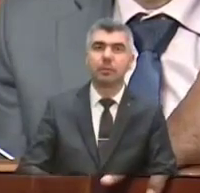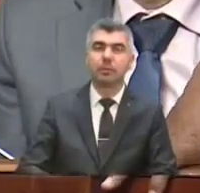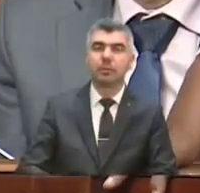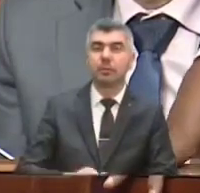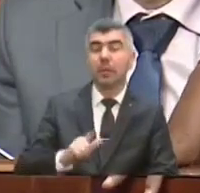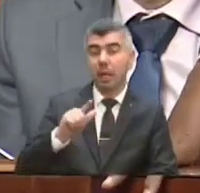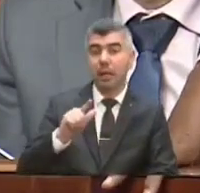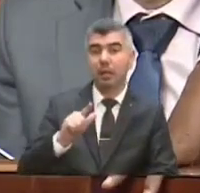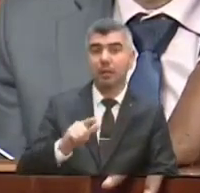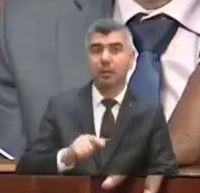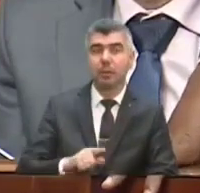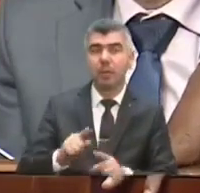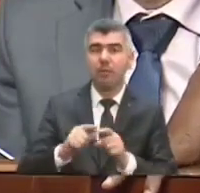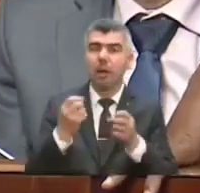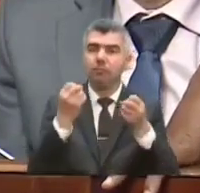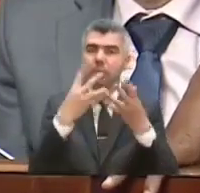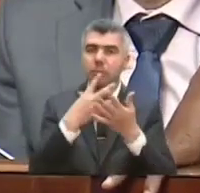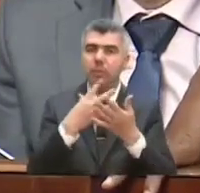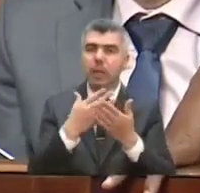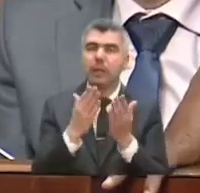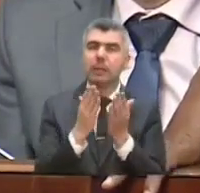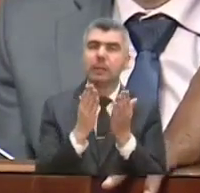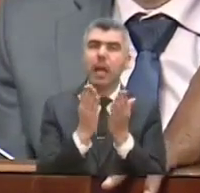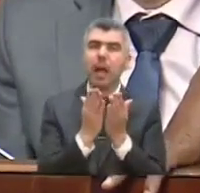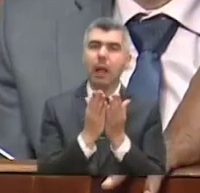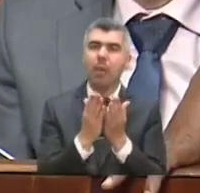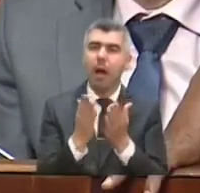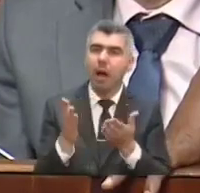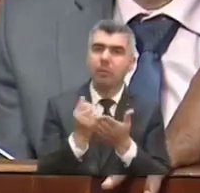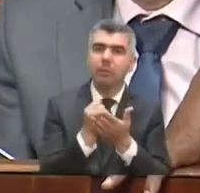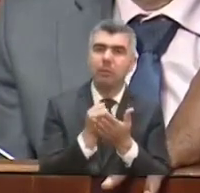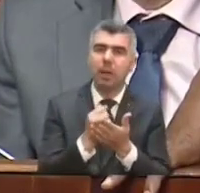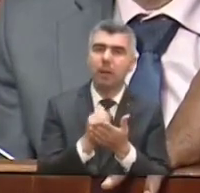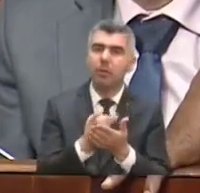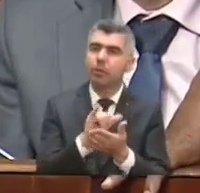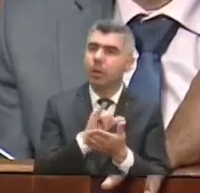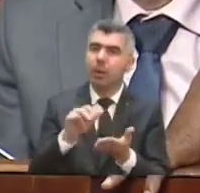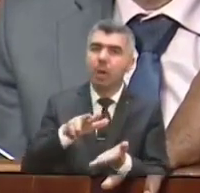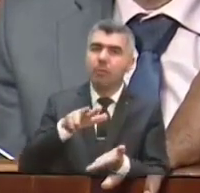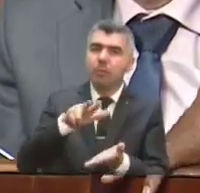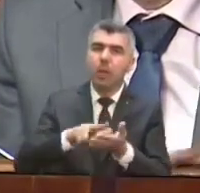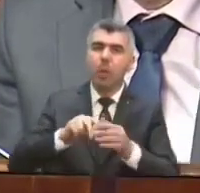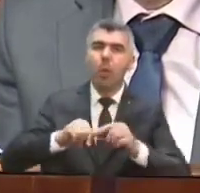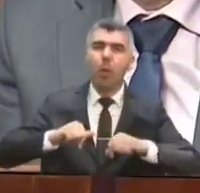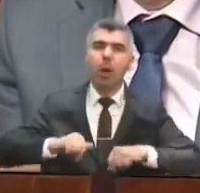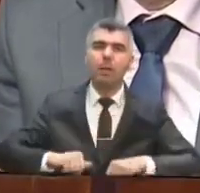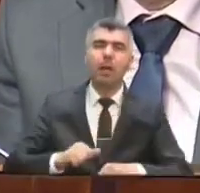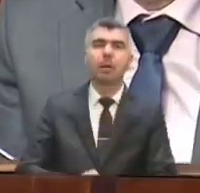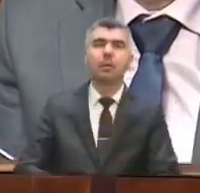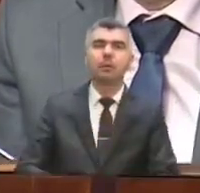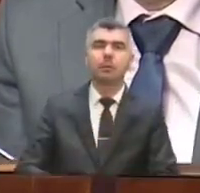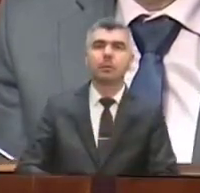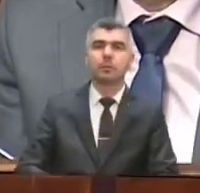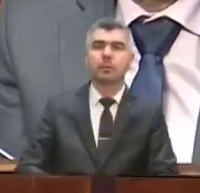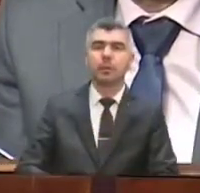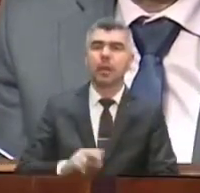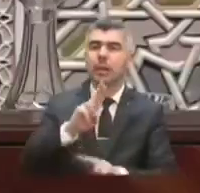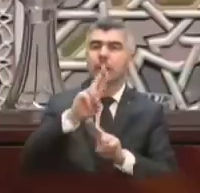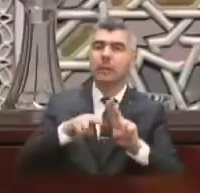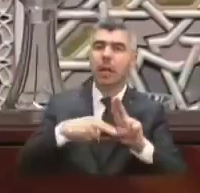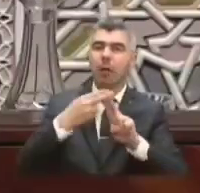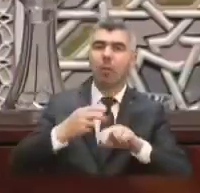والتي يتفاجأ الطلبة الحاصلون عليها بعدم الاعتراف بها من طرف الوزارة. جواب سيد